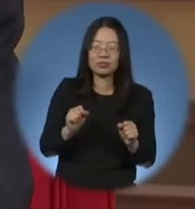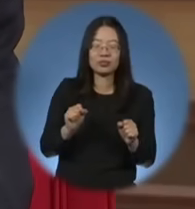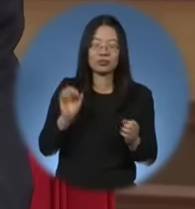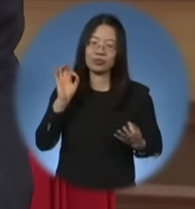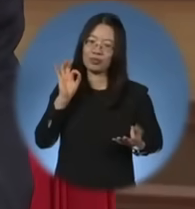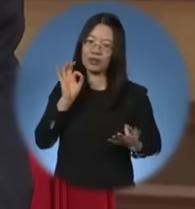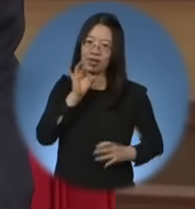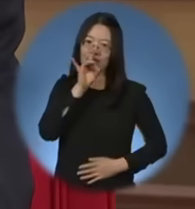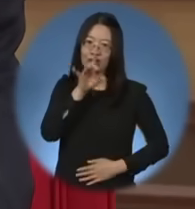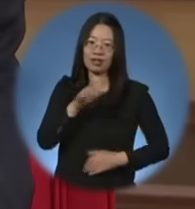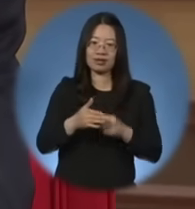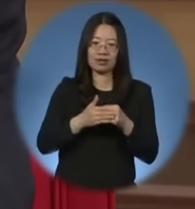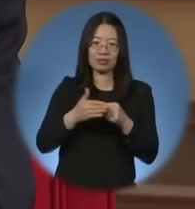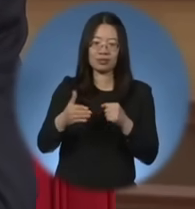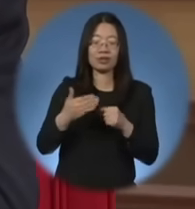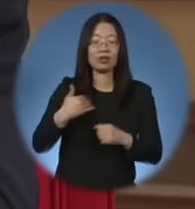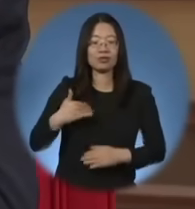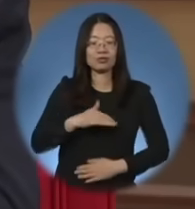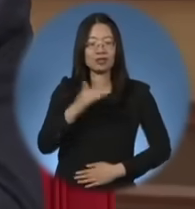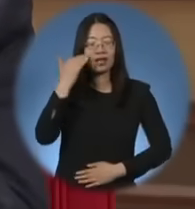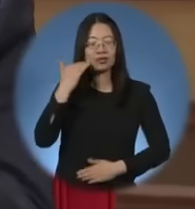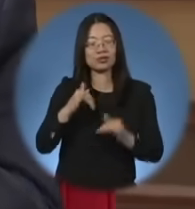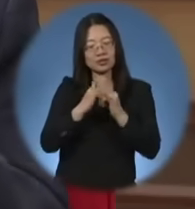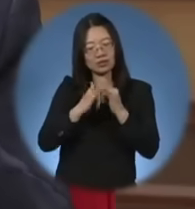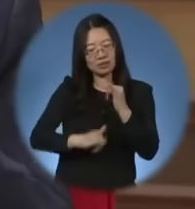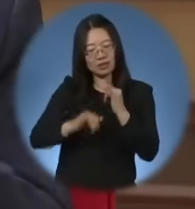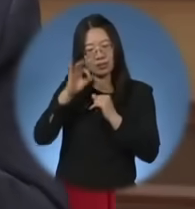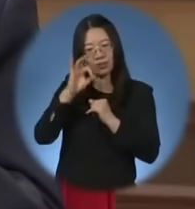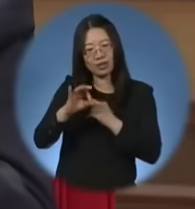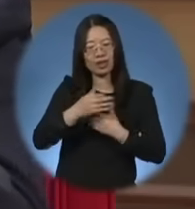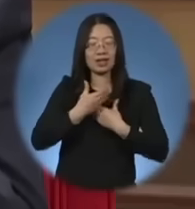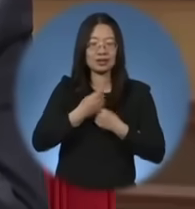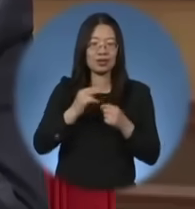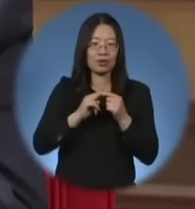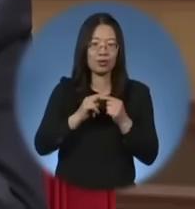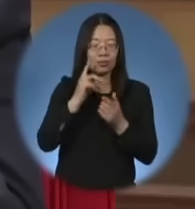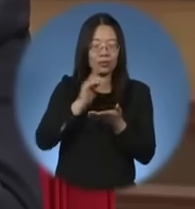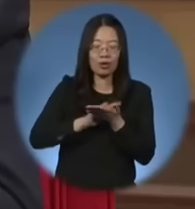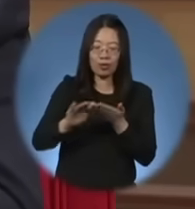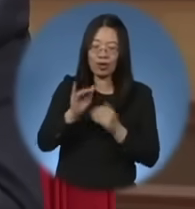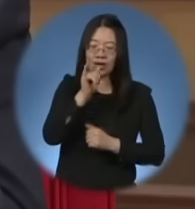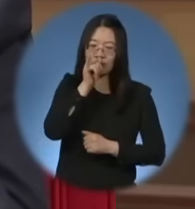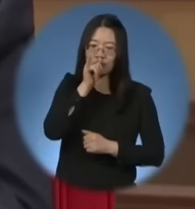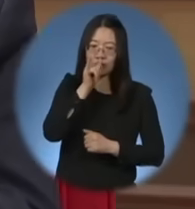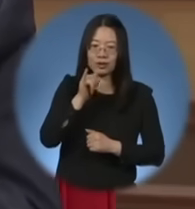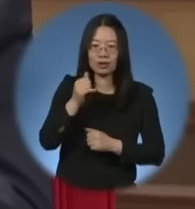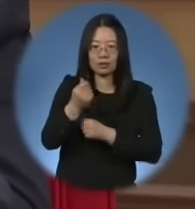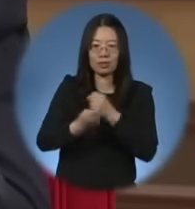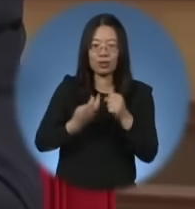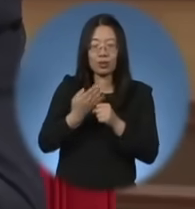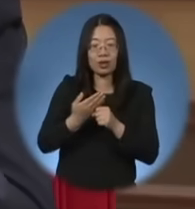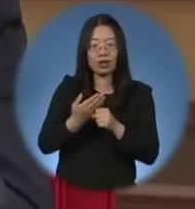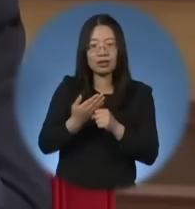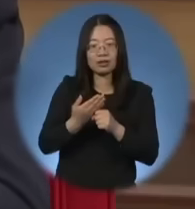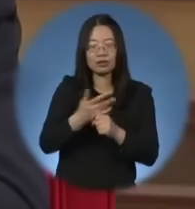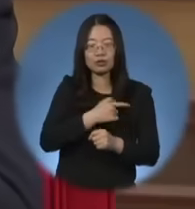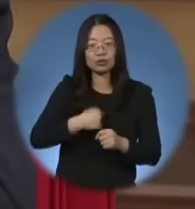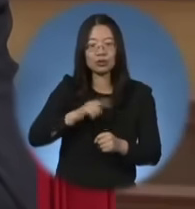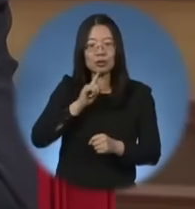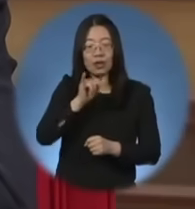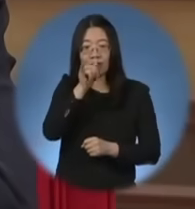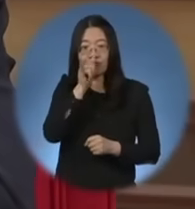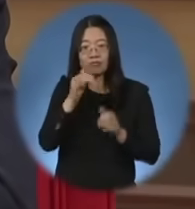알겠습니다 예 그러니까 우리 한국 역사는 안정하고 평화스럽고 몇가지 중